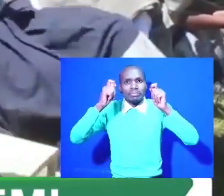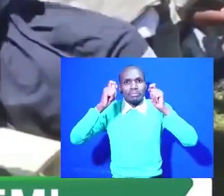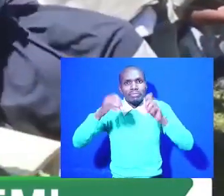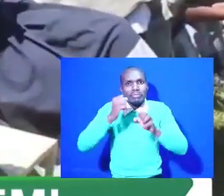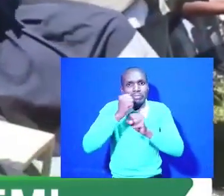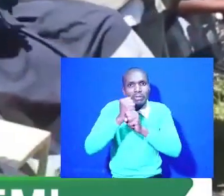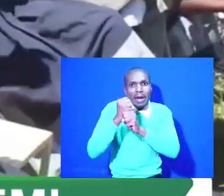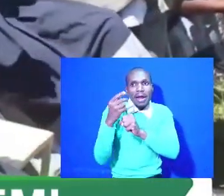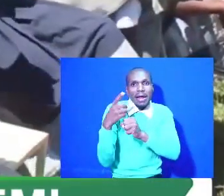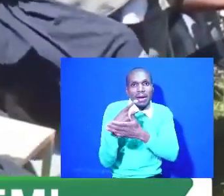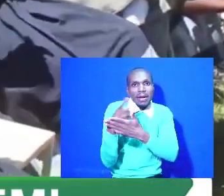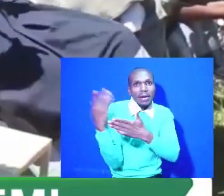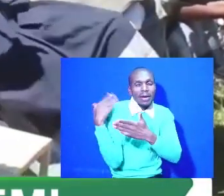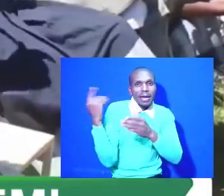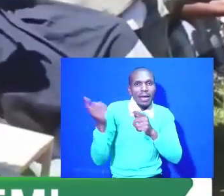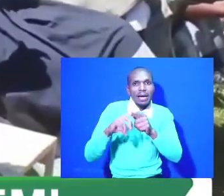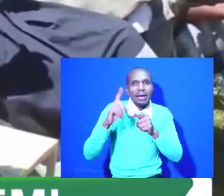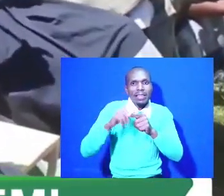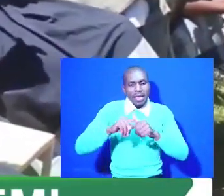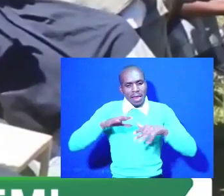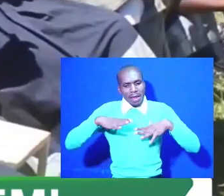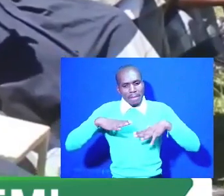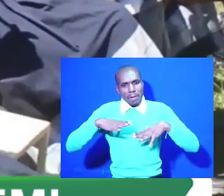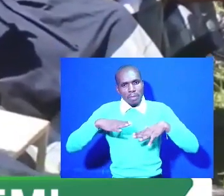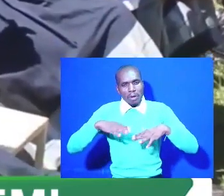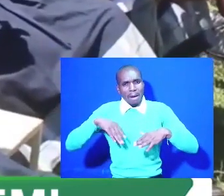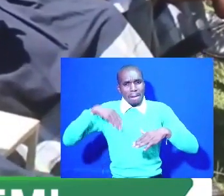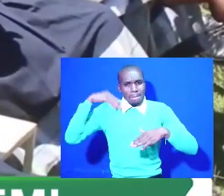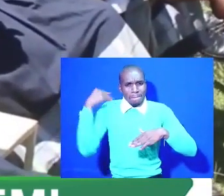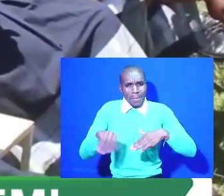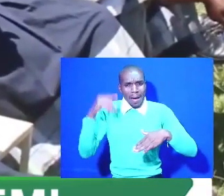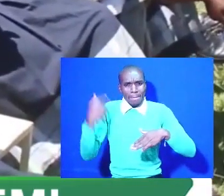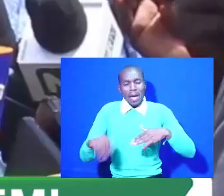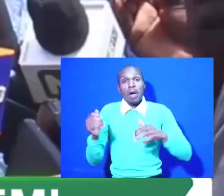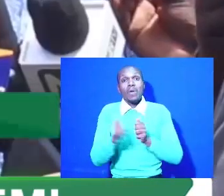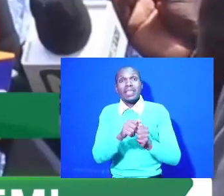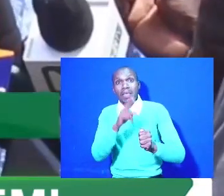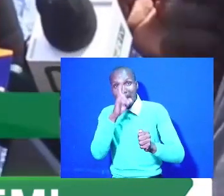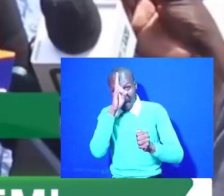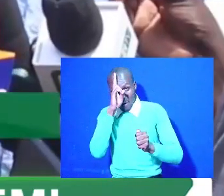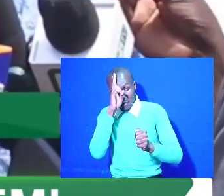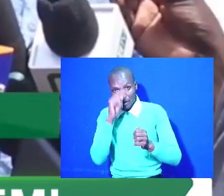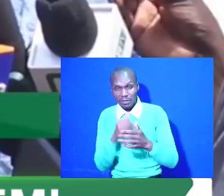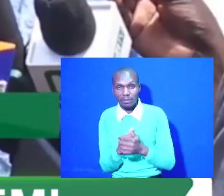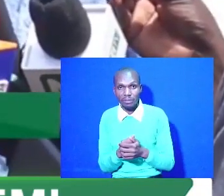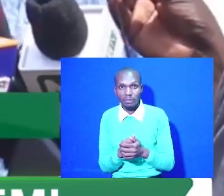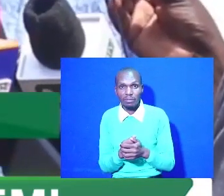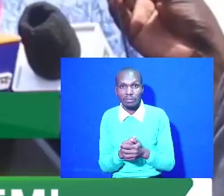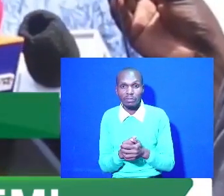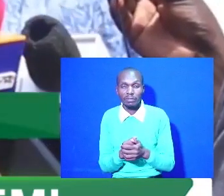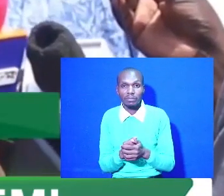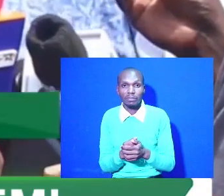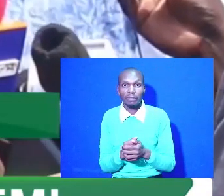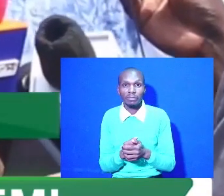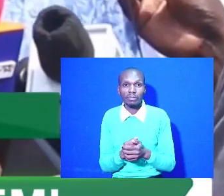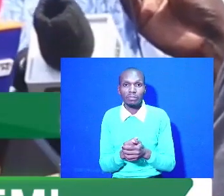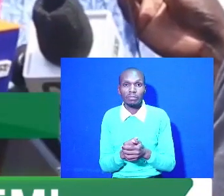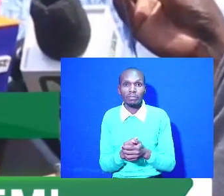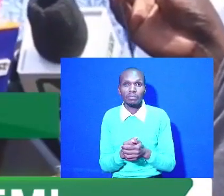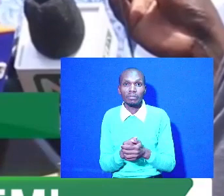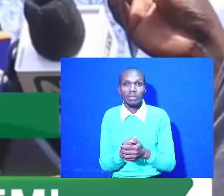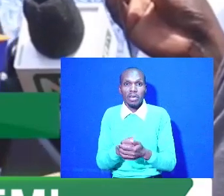ewiki yaeta ase abaliki barolekana kwegwa chingoma nabanyanyimbo abana bari bwoate akiye